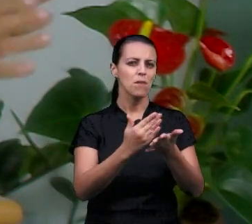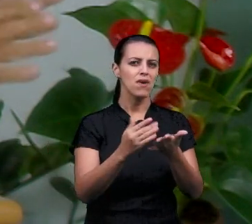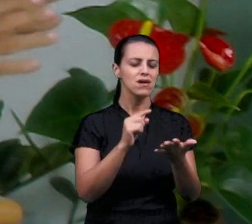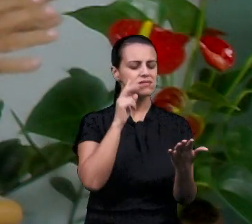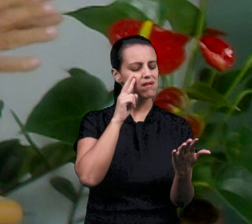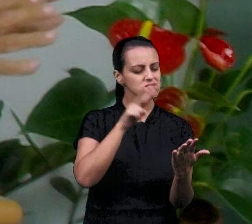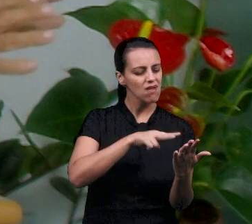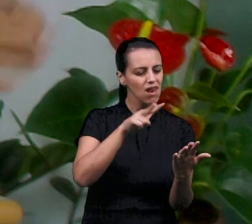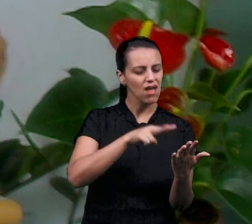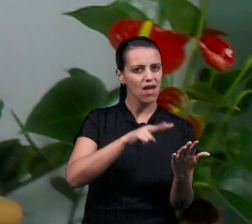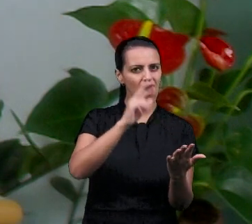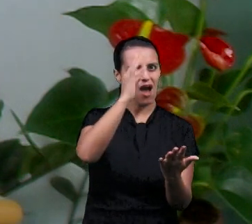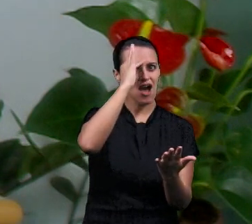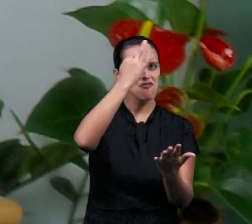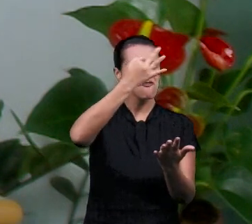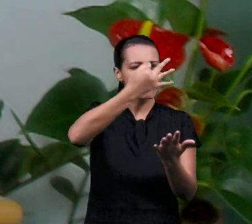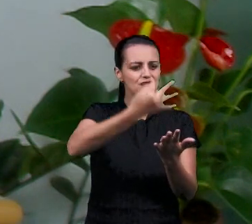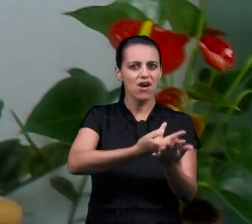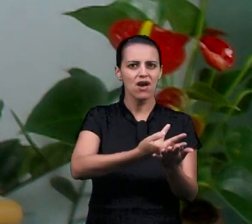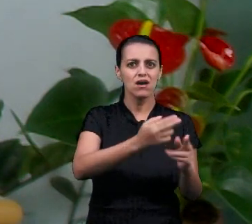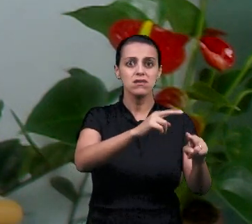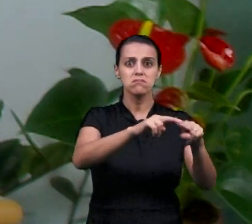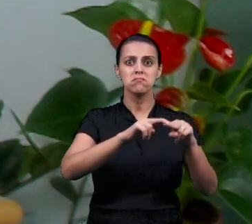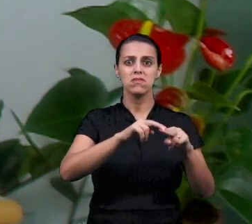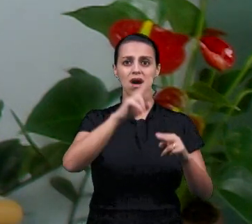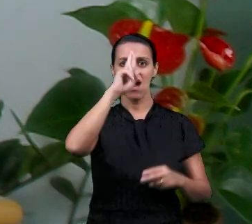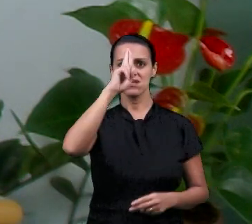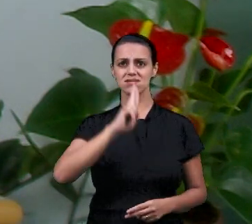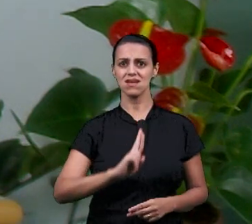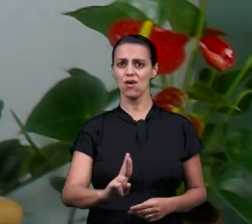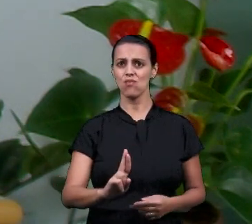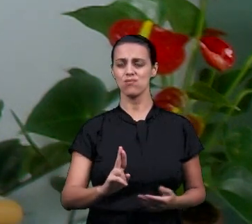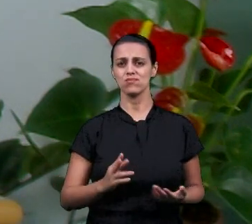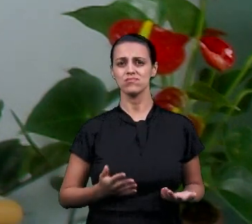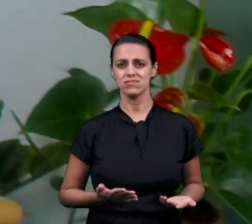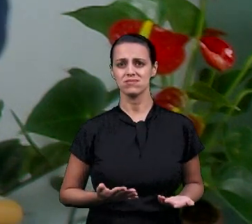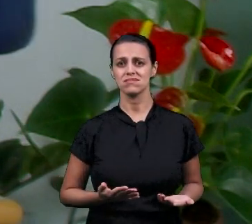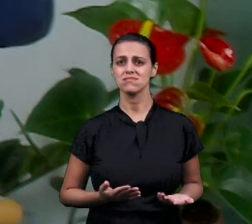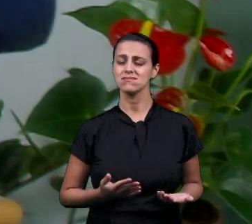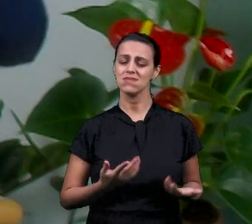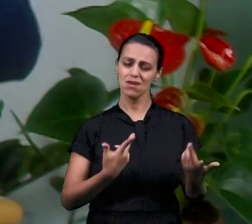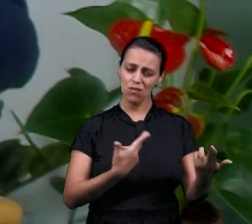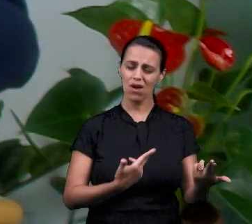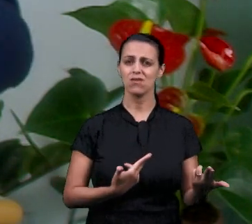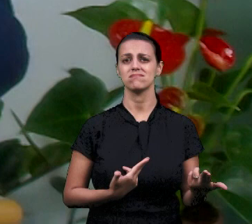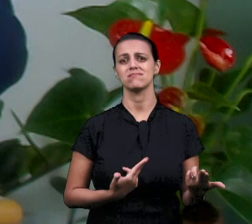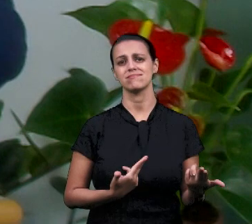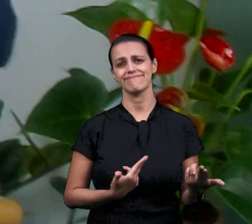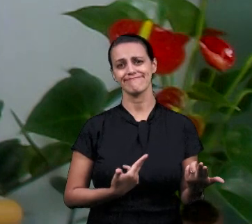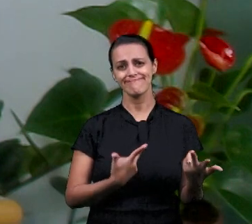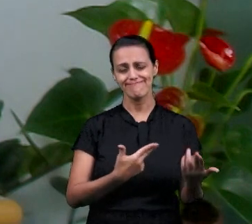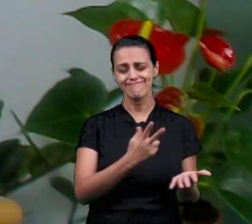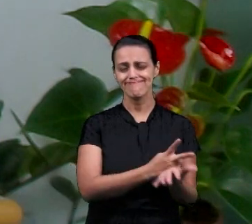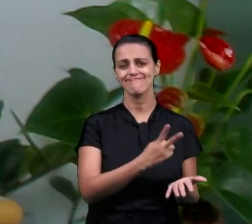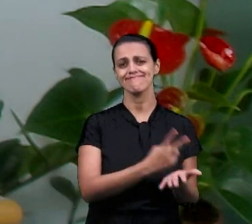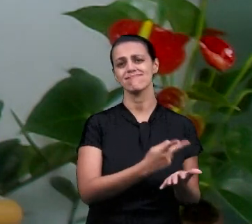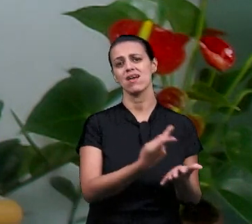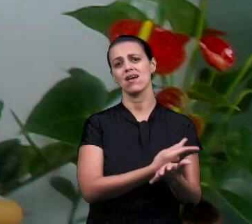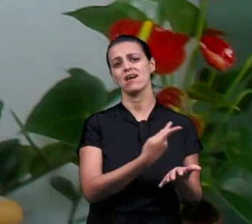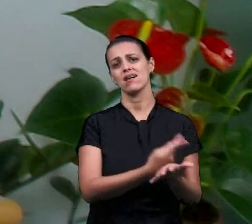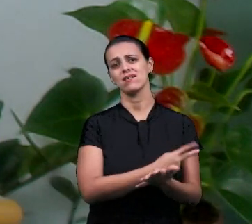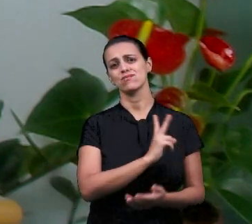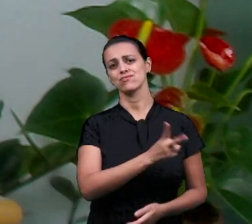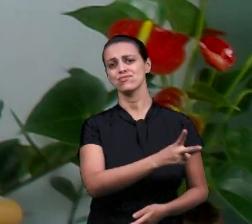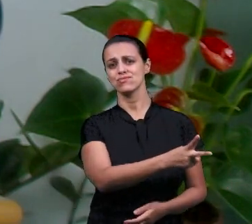à comprendre la foi par la raison. C'est la même chose, le même problème. Donc, les mêmes erreurs, les